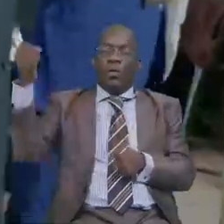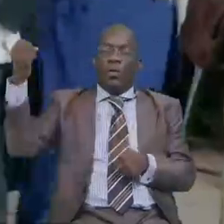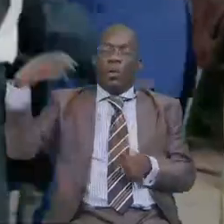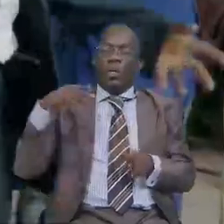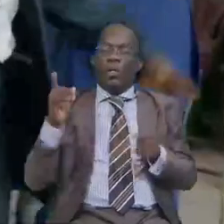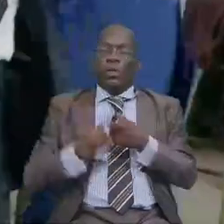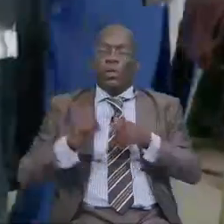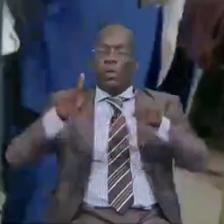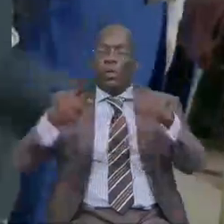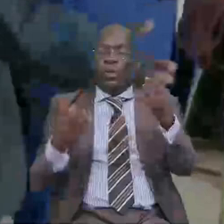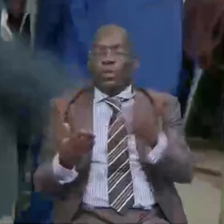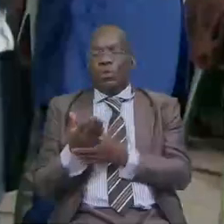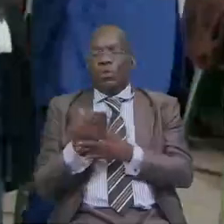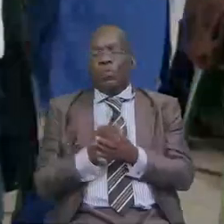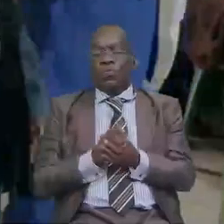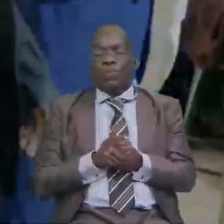continuer